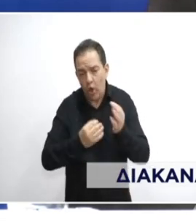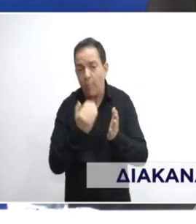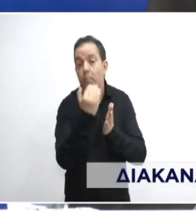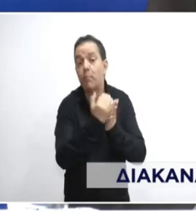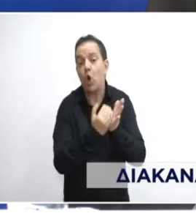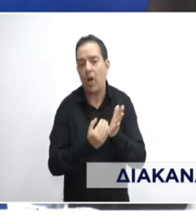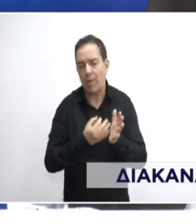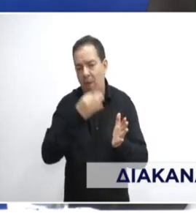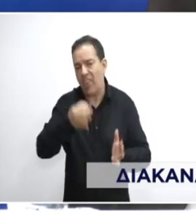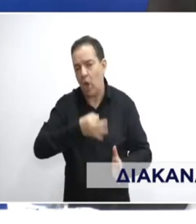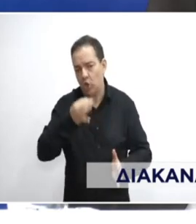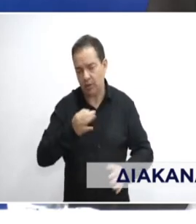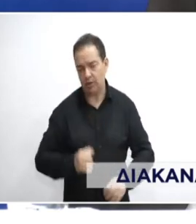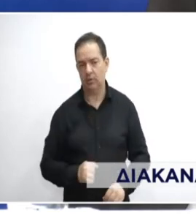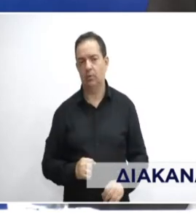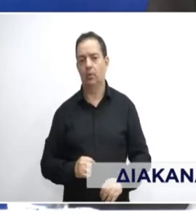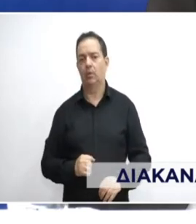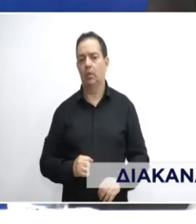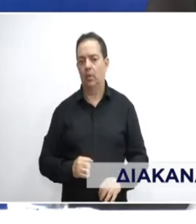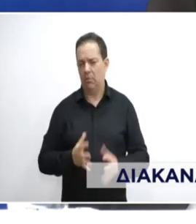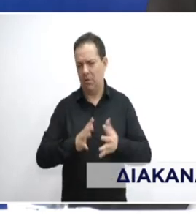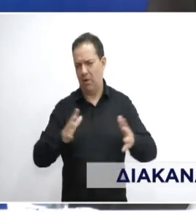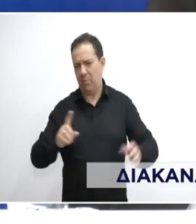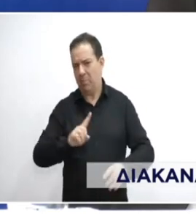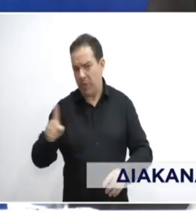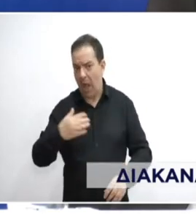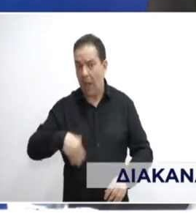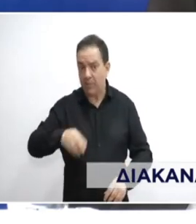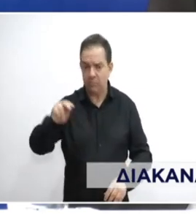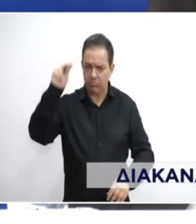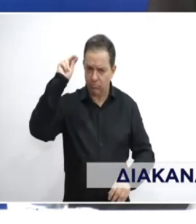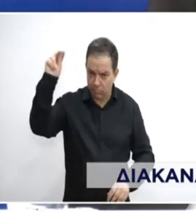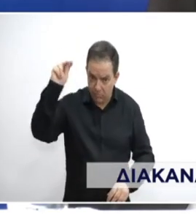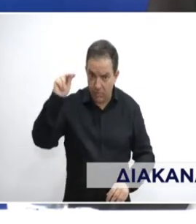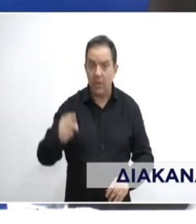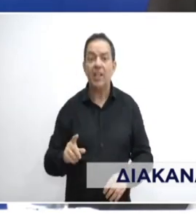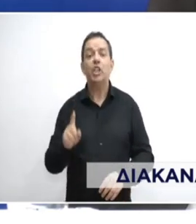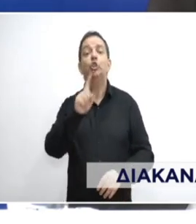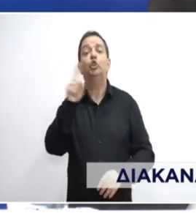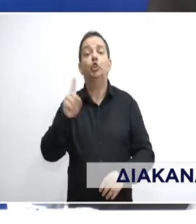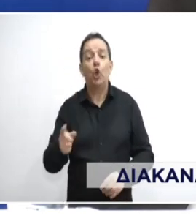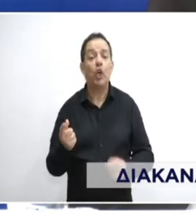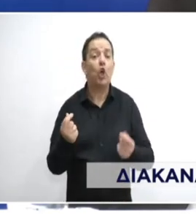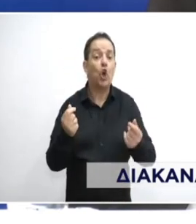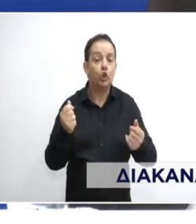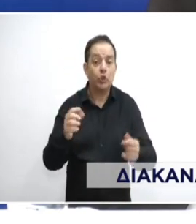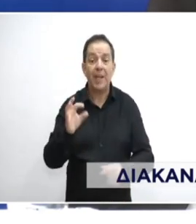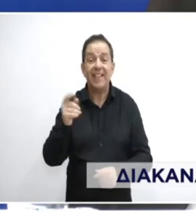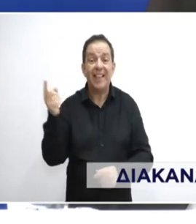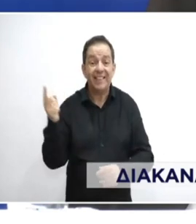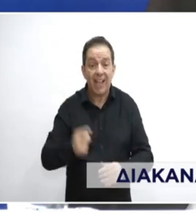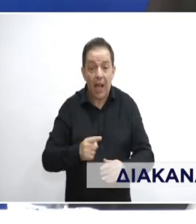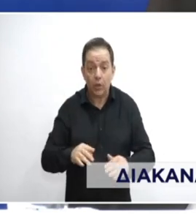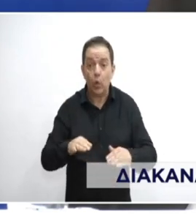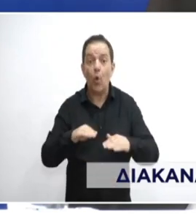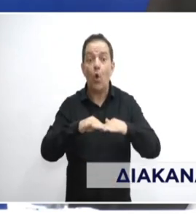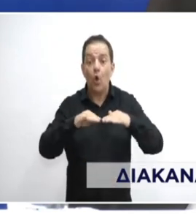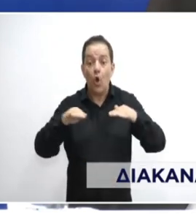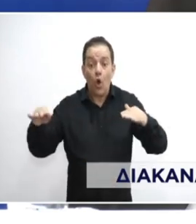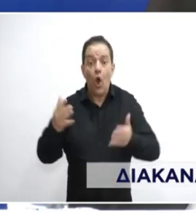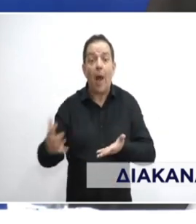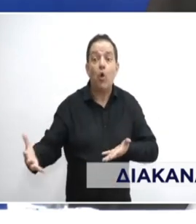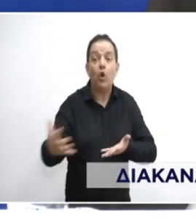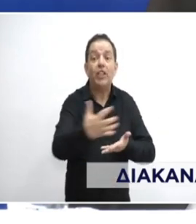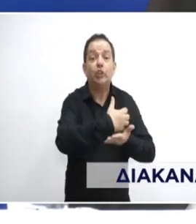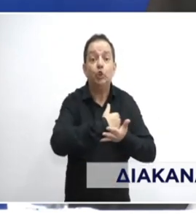Για να μην με ακριγορώ Ουσιαστικά είναι δέσμευση της Ελλήνως Συνέλευσης Το κόστος διαβίωσης θα πρέπει να είναι 50% Από